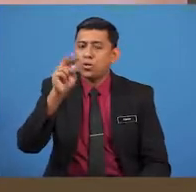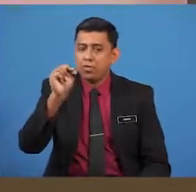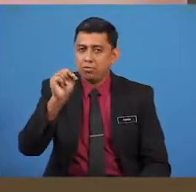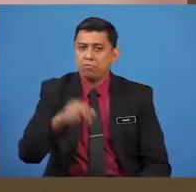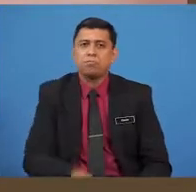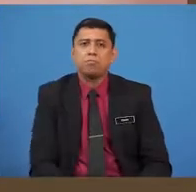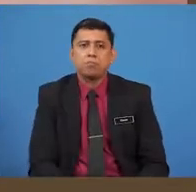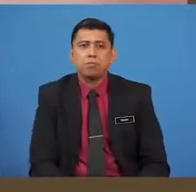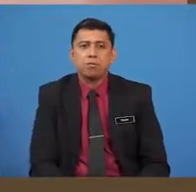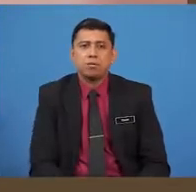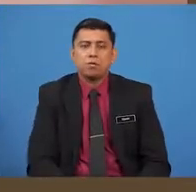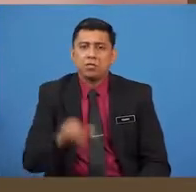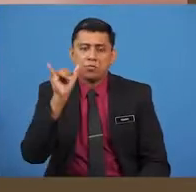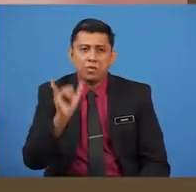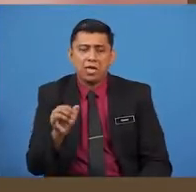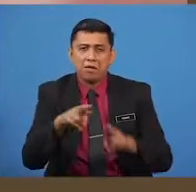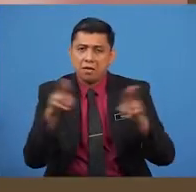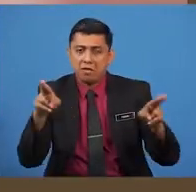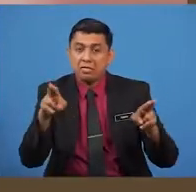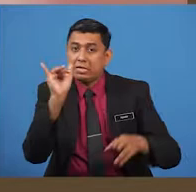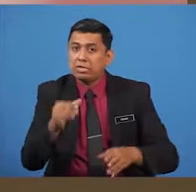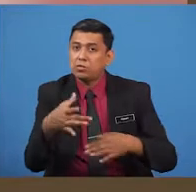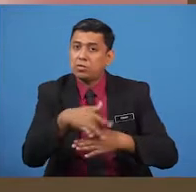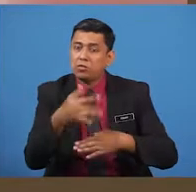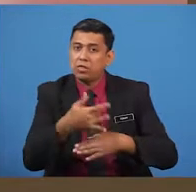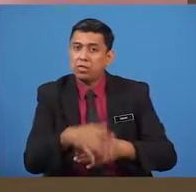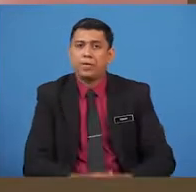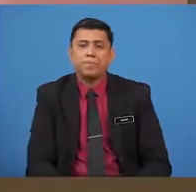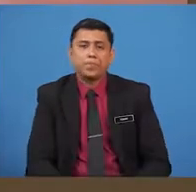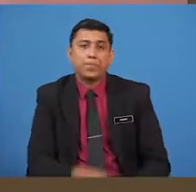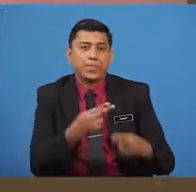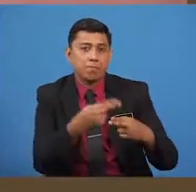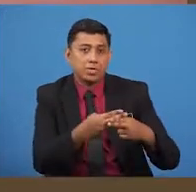jari yang disebut villus trophoblast.